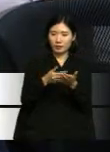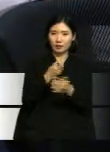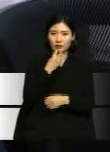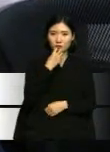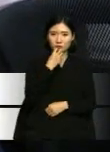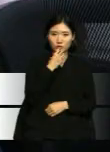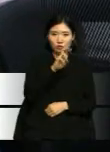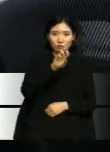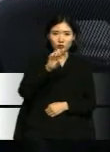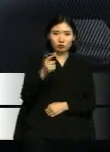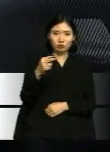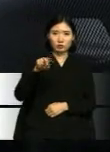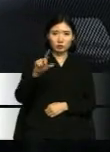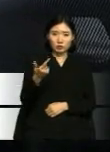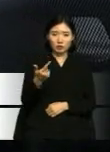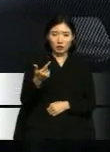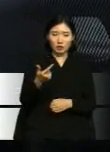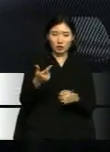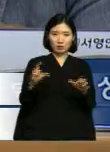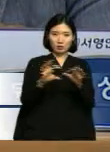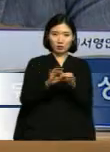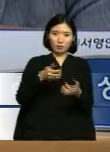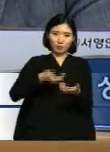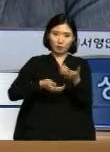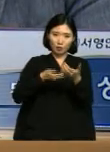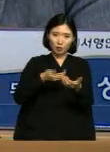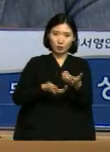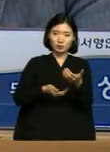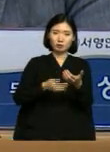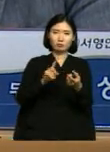서울 문산 고속도로와의 연결 가능성에 대해선